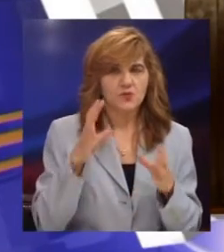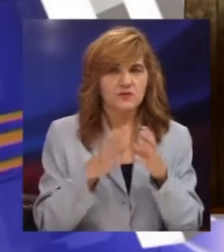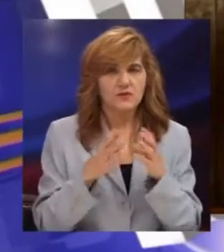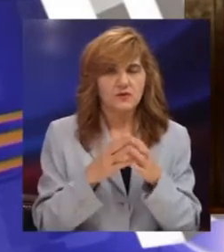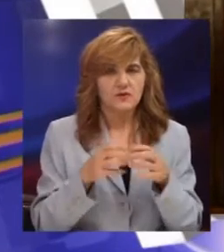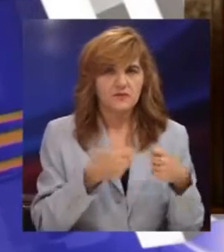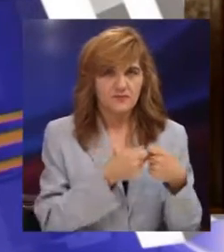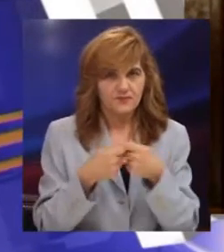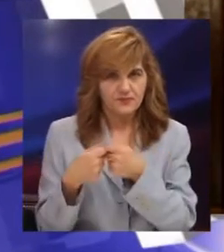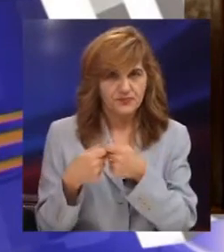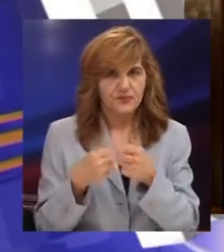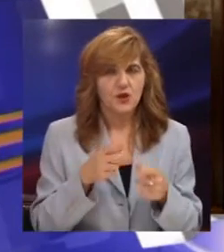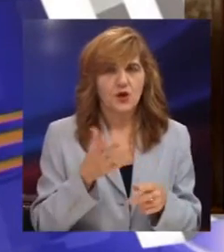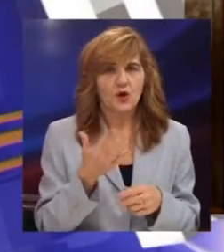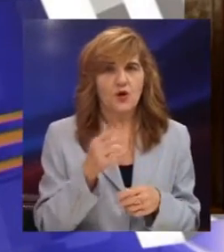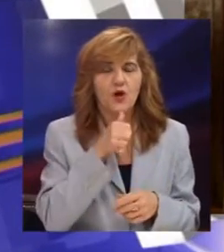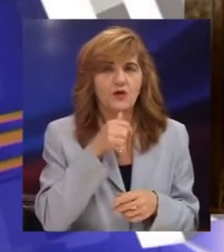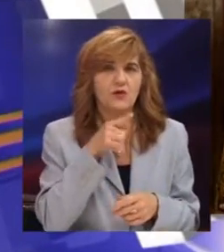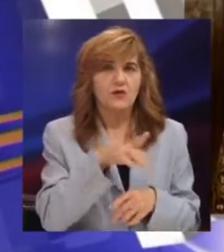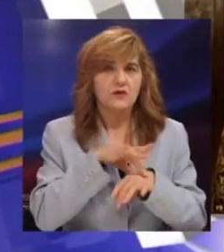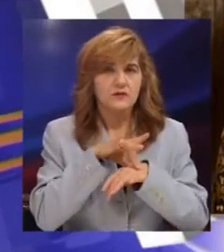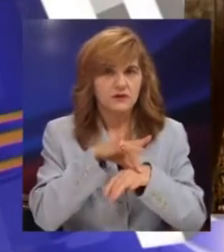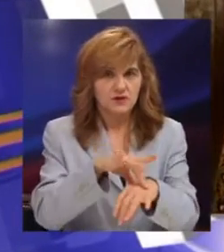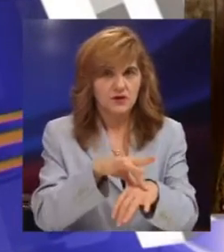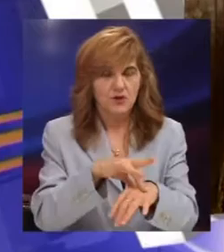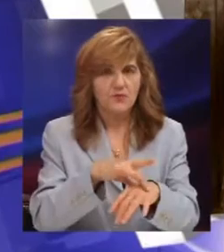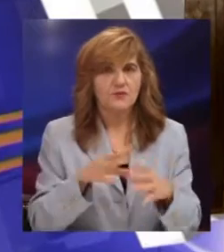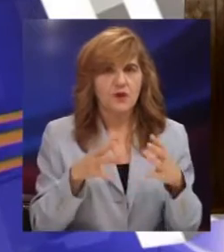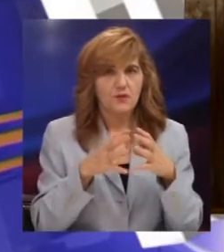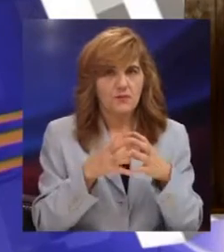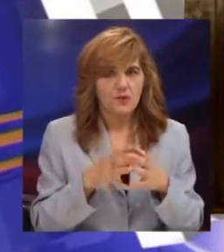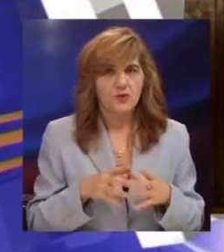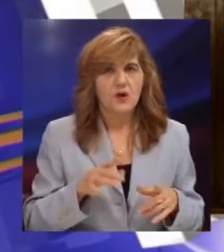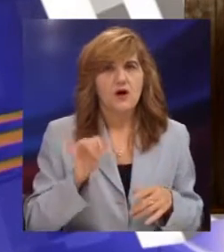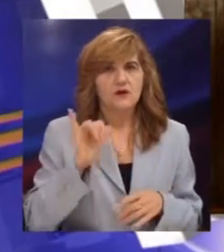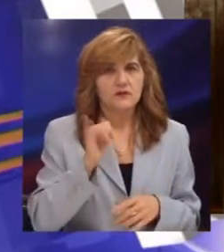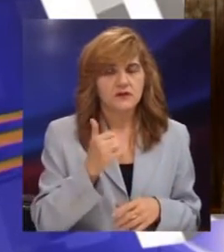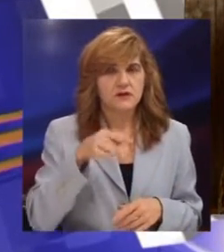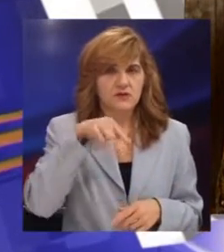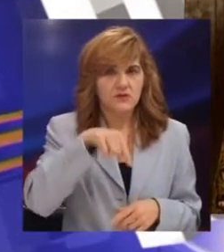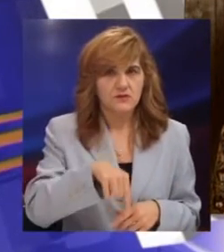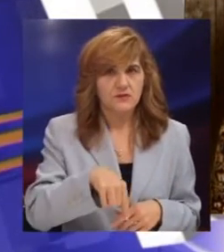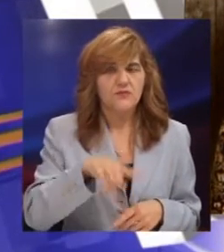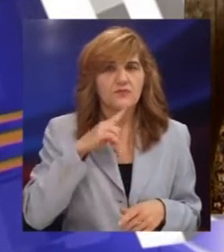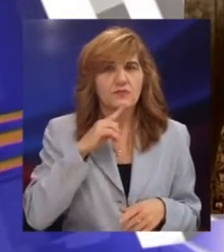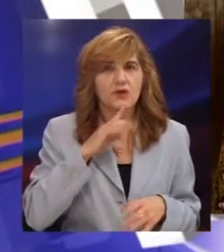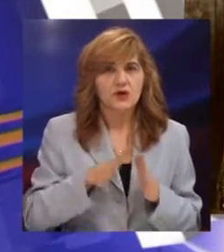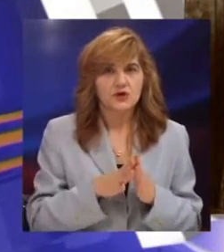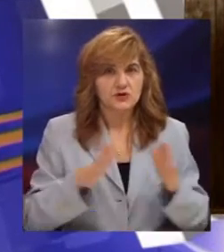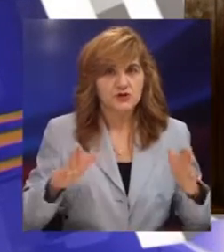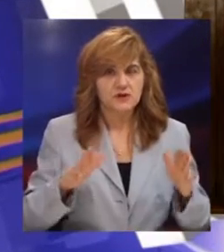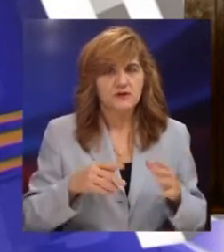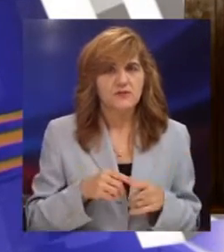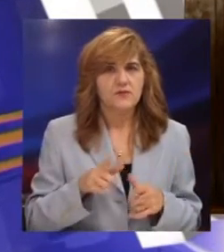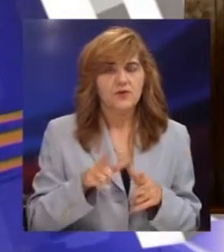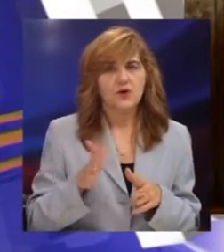odnosno unutar Nacionalnog savjeta nacionalnih manjina, koliko su oni doprinjeli svojim aktivnostima na tom polju, ali je ovaj zbornik nekako i širi